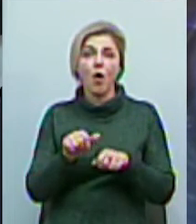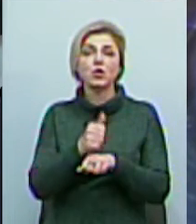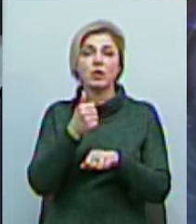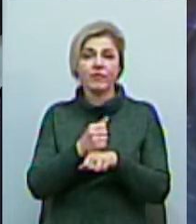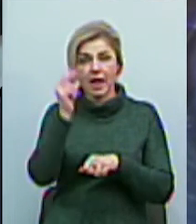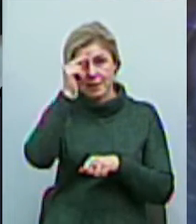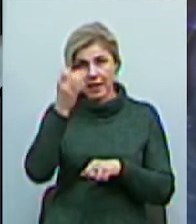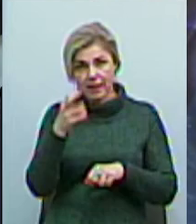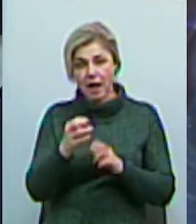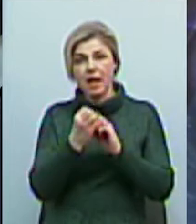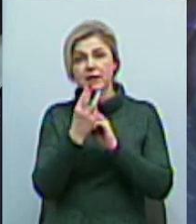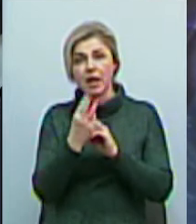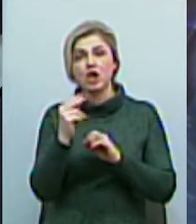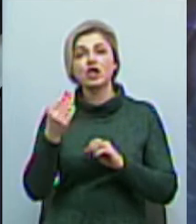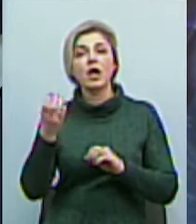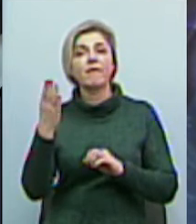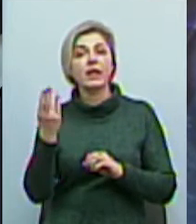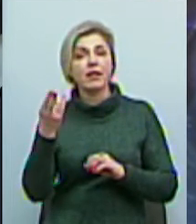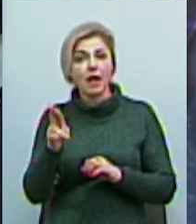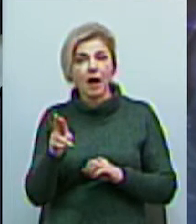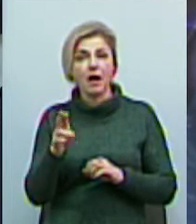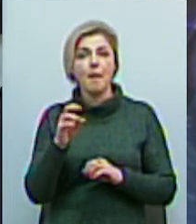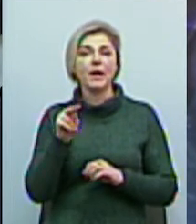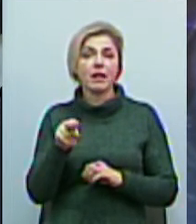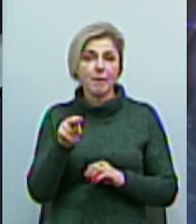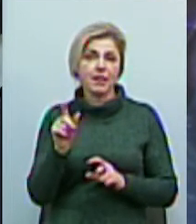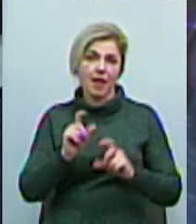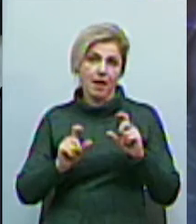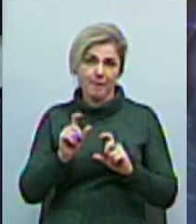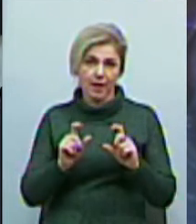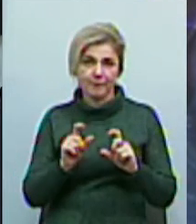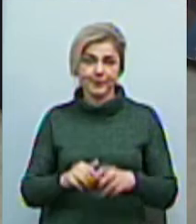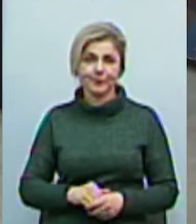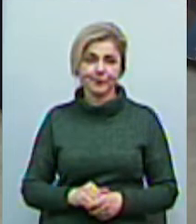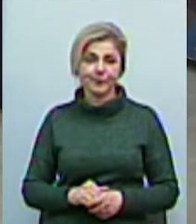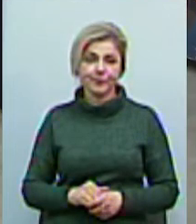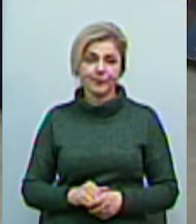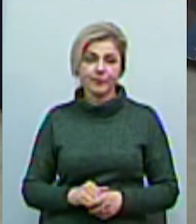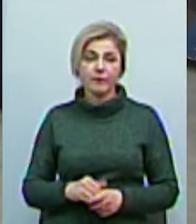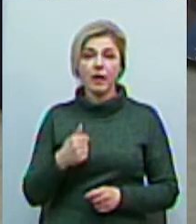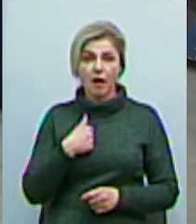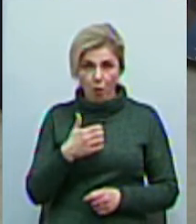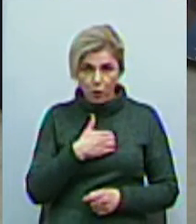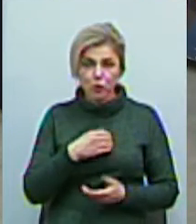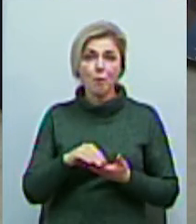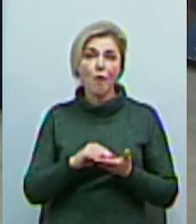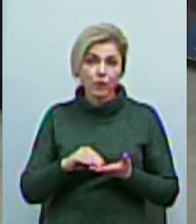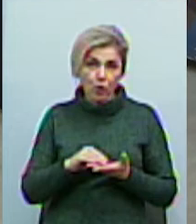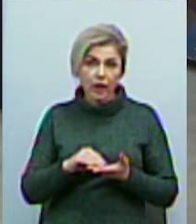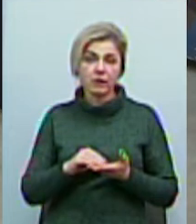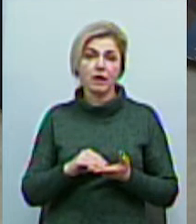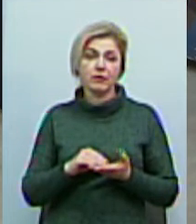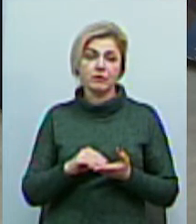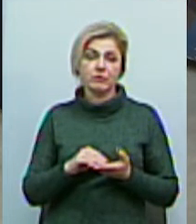сесію 13 червня таким предметом хімія. Але я ще раз хочу повторити